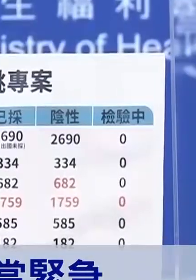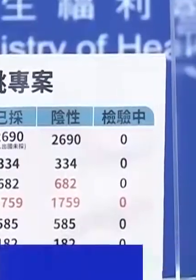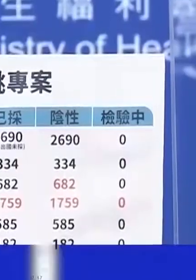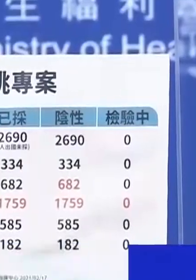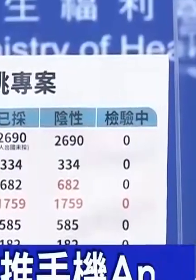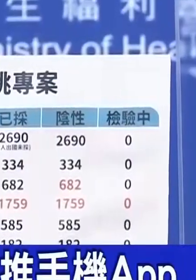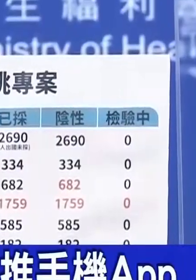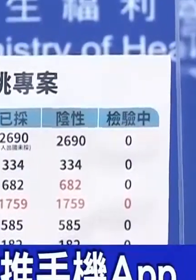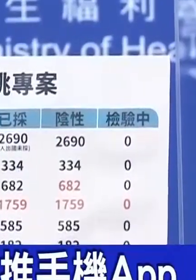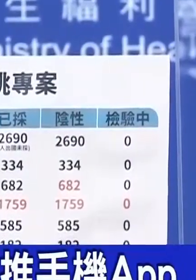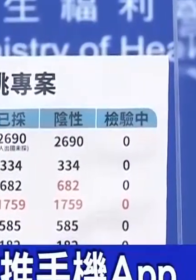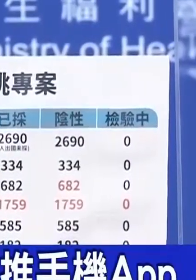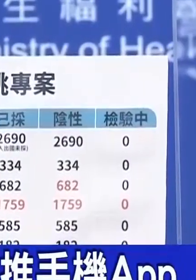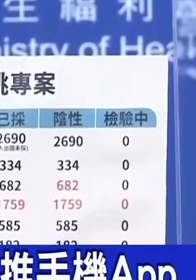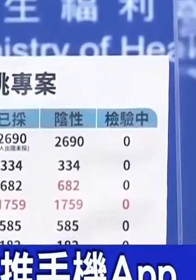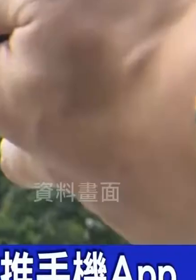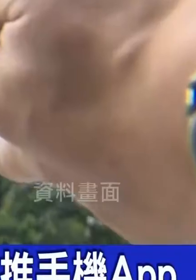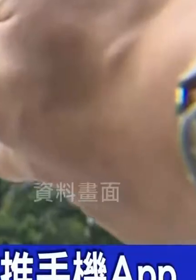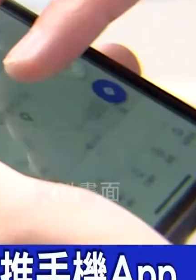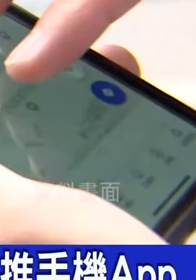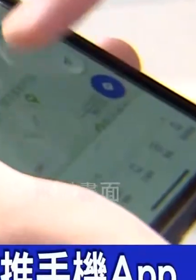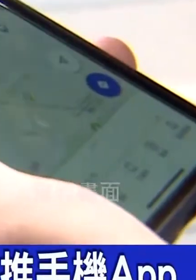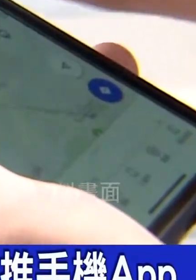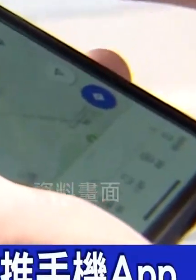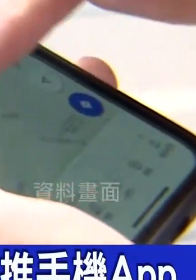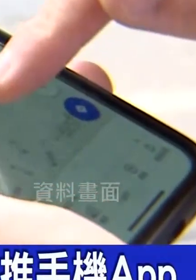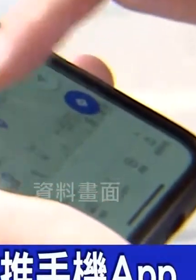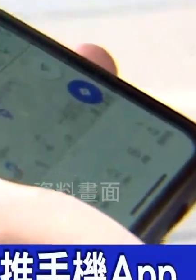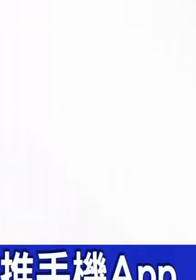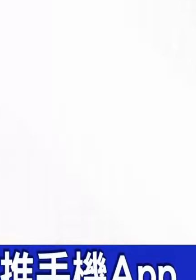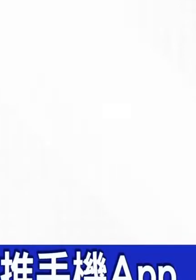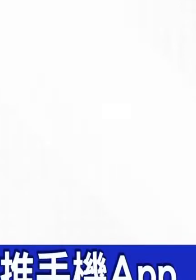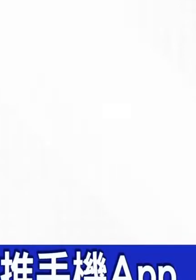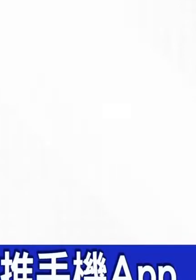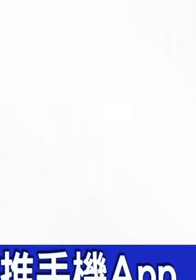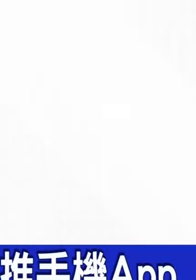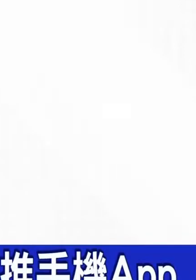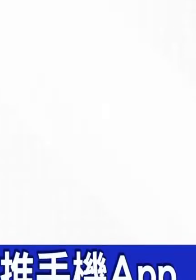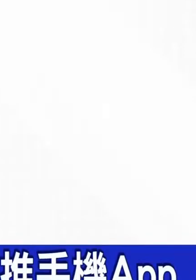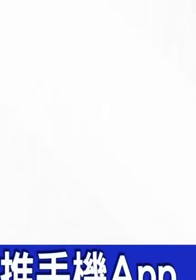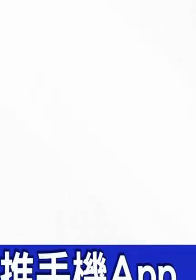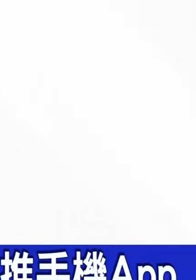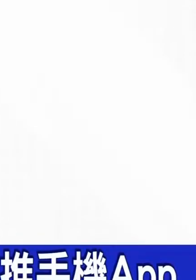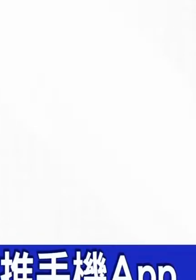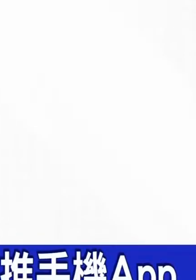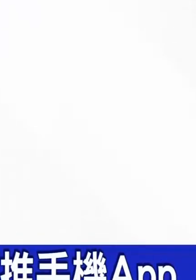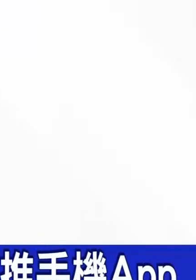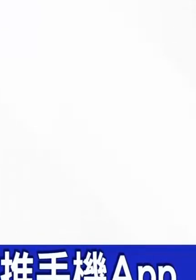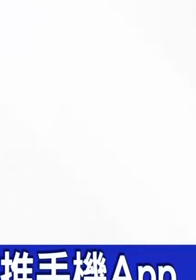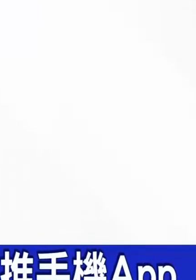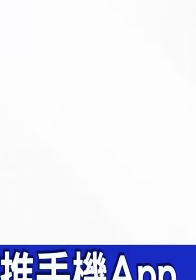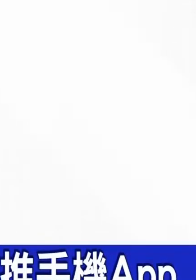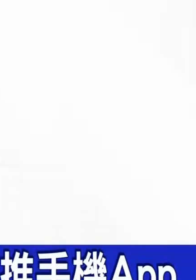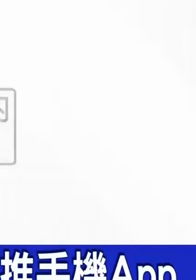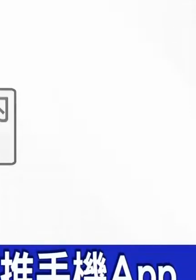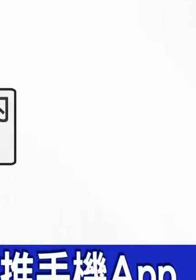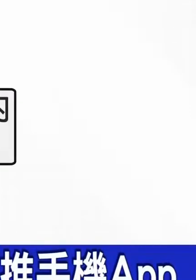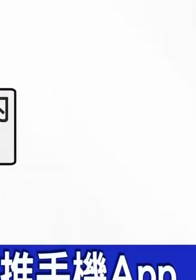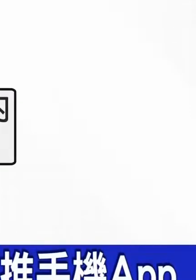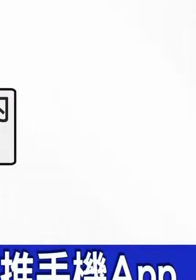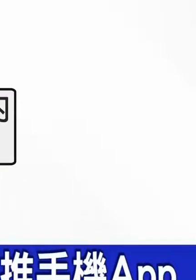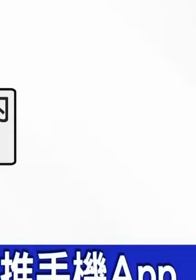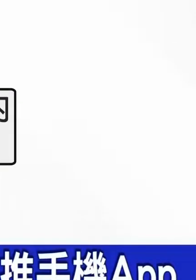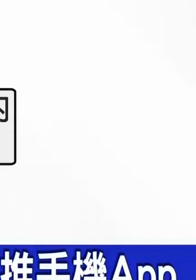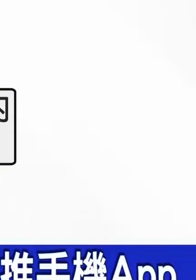前车之鉴，指挥中心严厉推动接触确诊者提醒程式，民众可以自主下载手机 APP， 透过定位系统，要